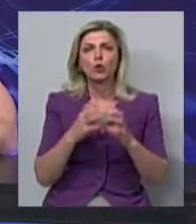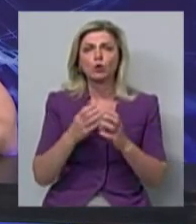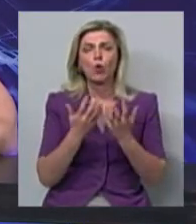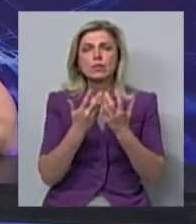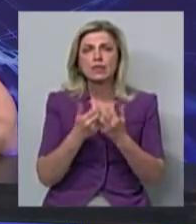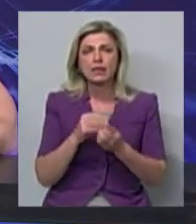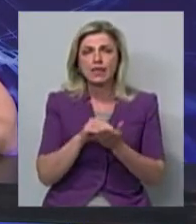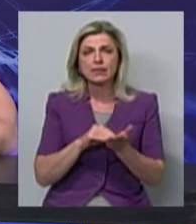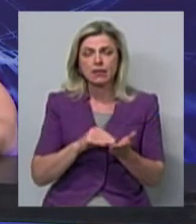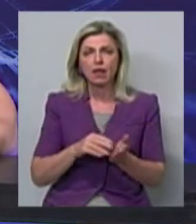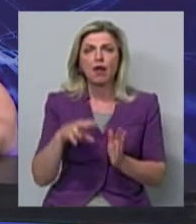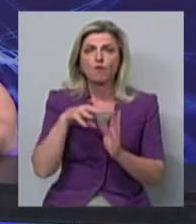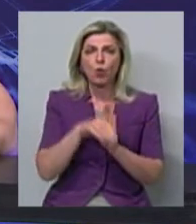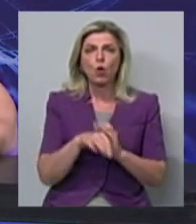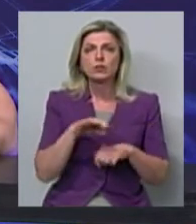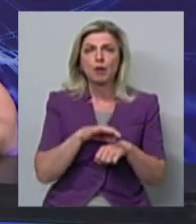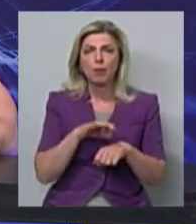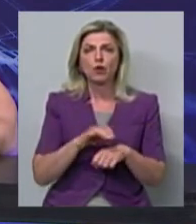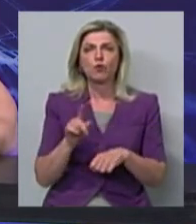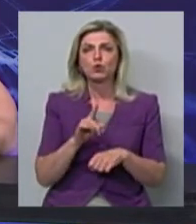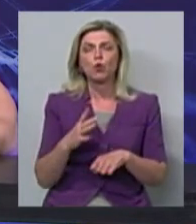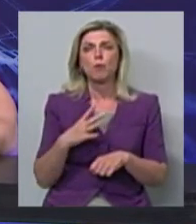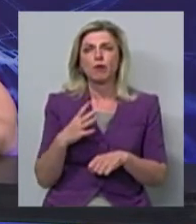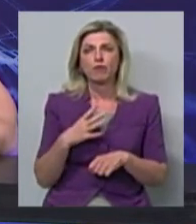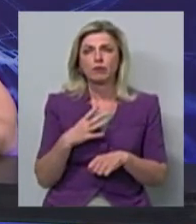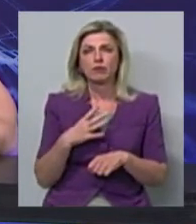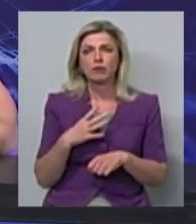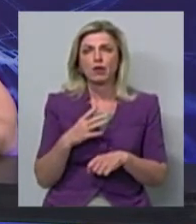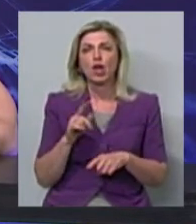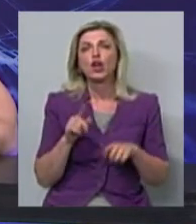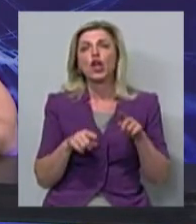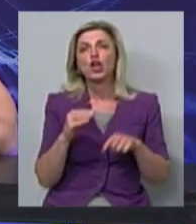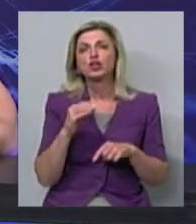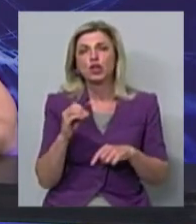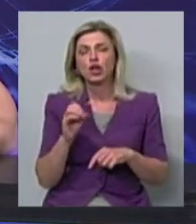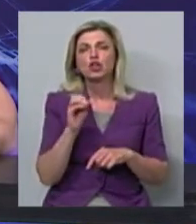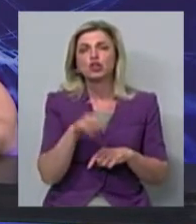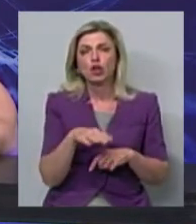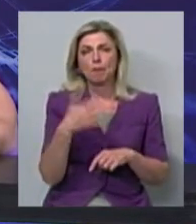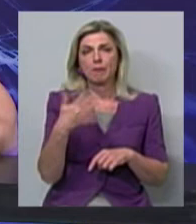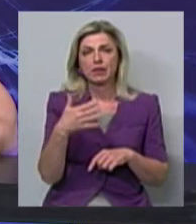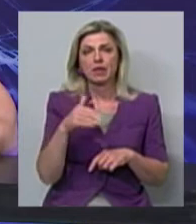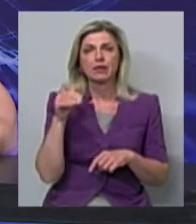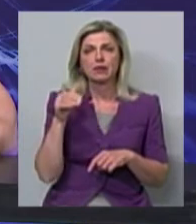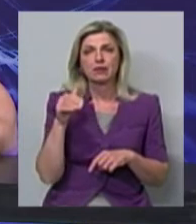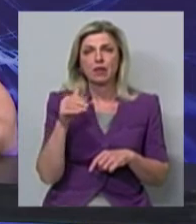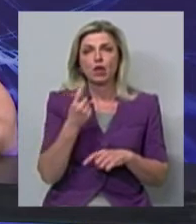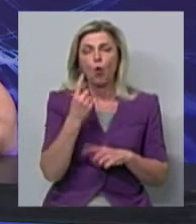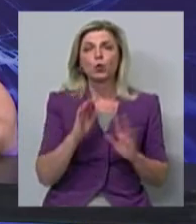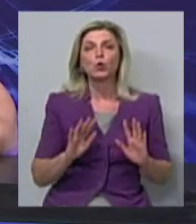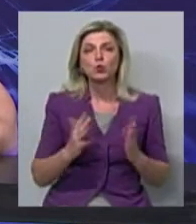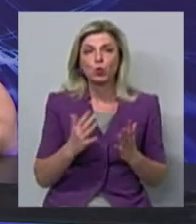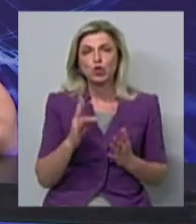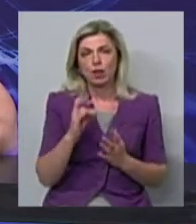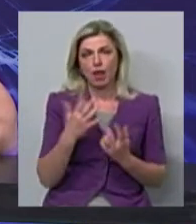к ним відносяться захворювання, які зустрічаються реже, ніж 50 тисяч, ніж один випадок на